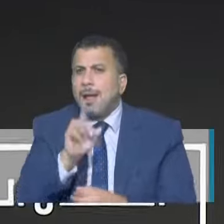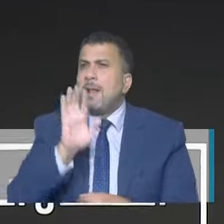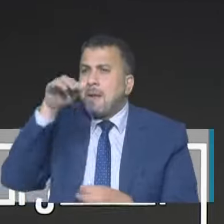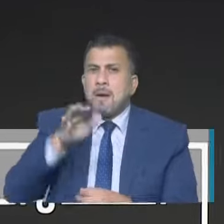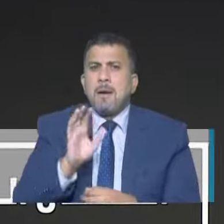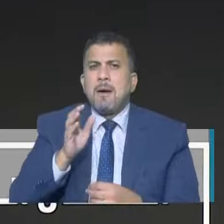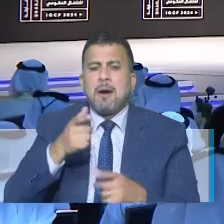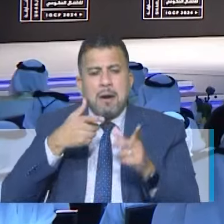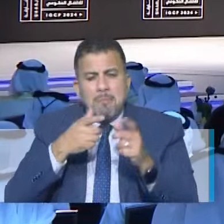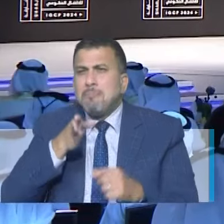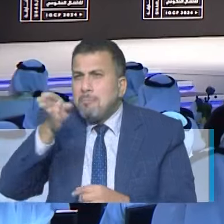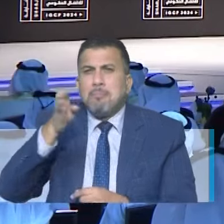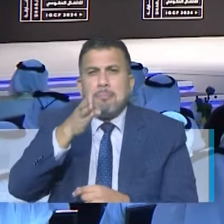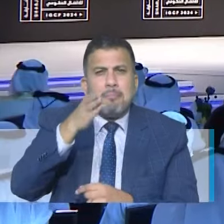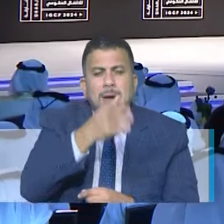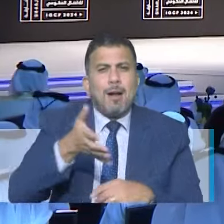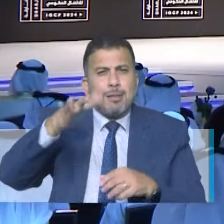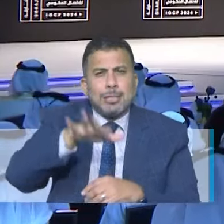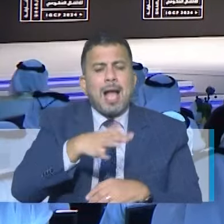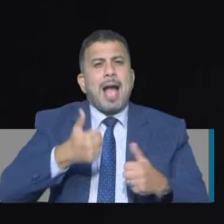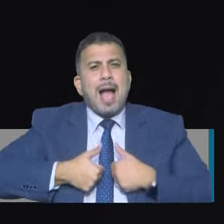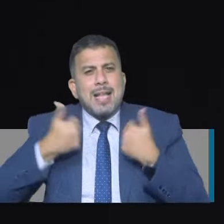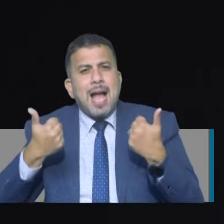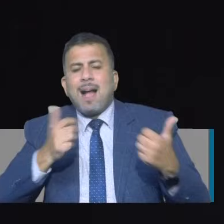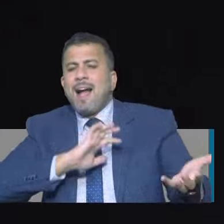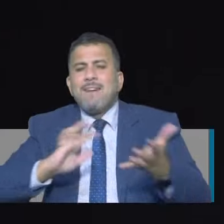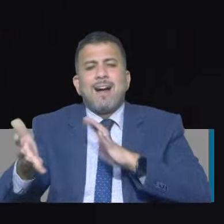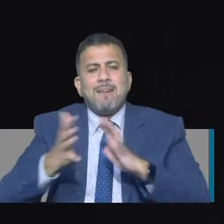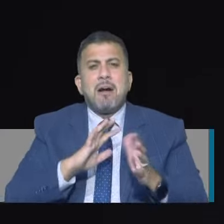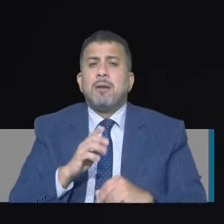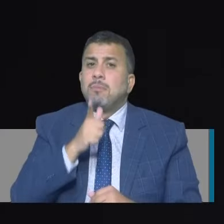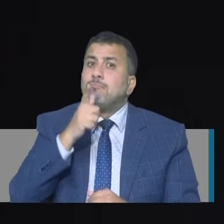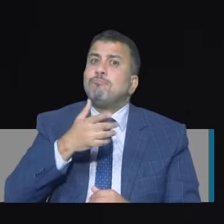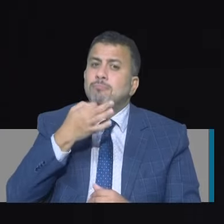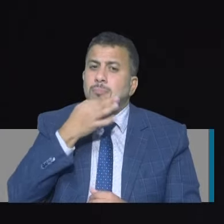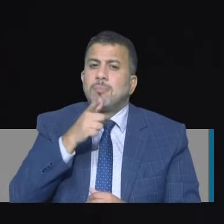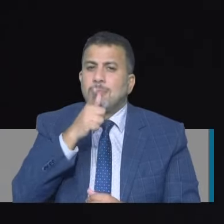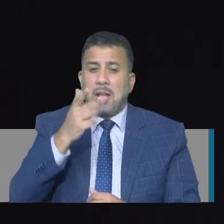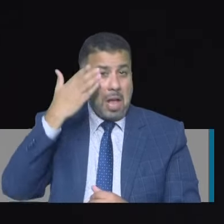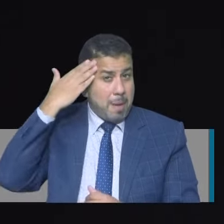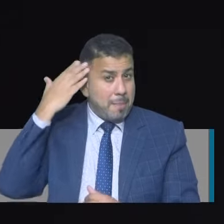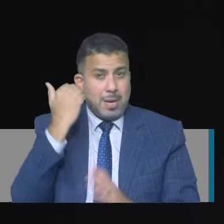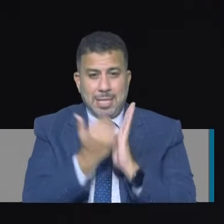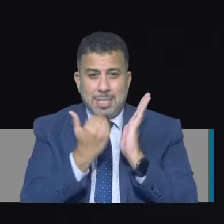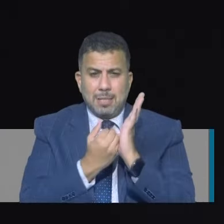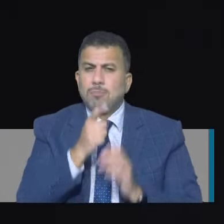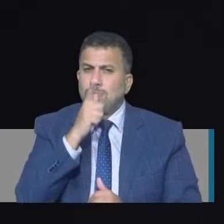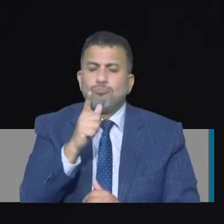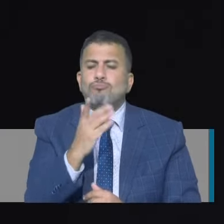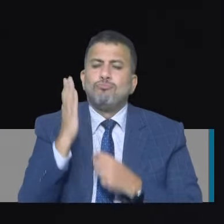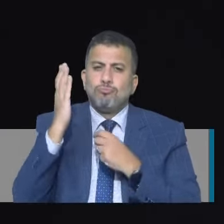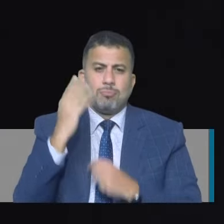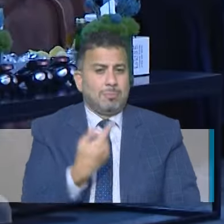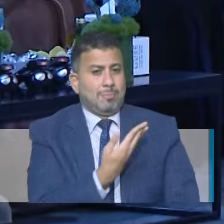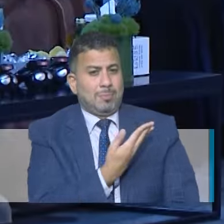في البريه وبين مواجهه تحديات الحياه الخبير الاقتصادي جوستن لين تناول في خطاب له بعنوان